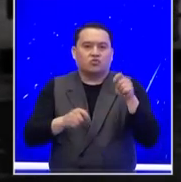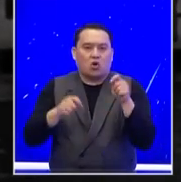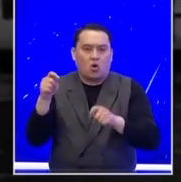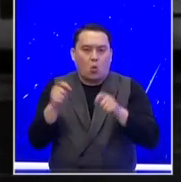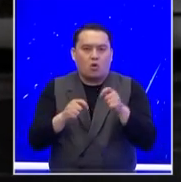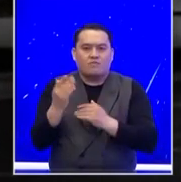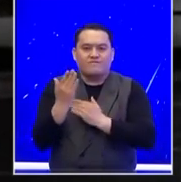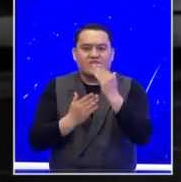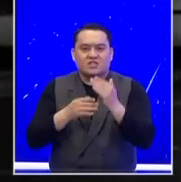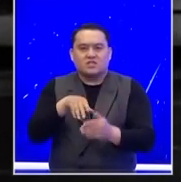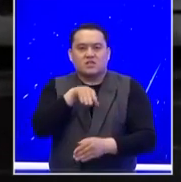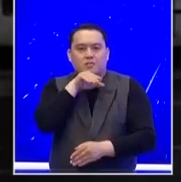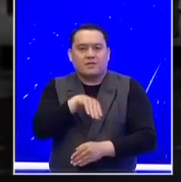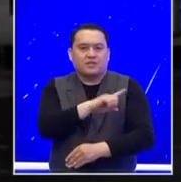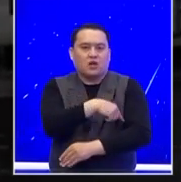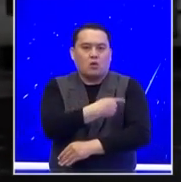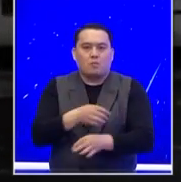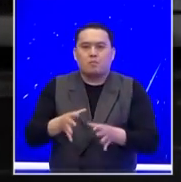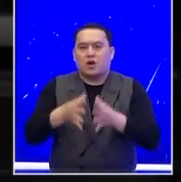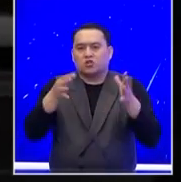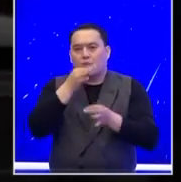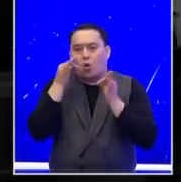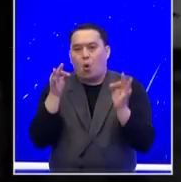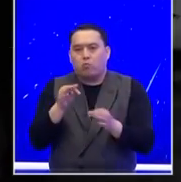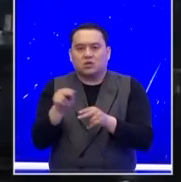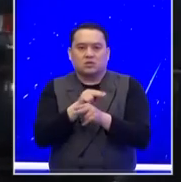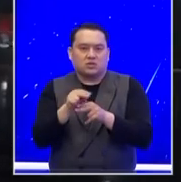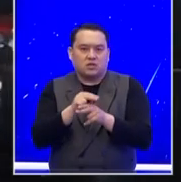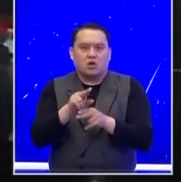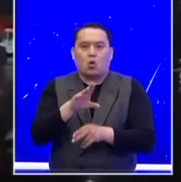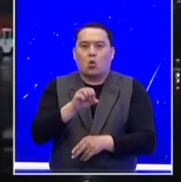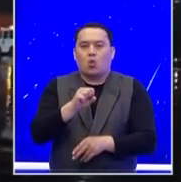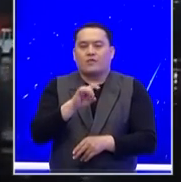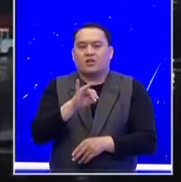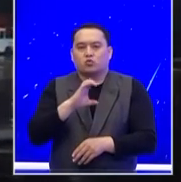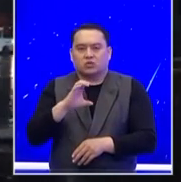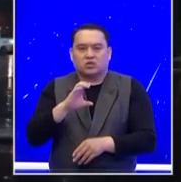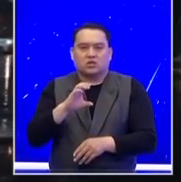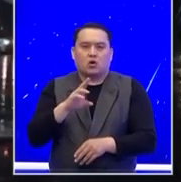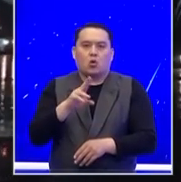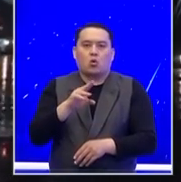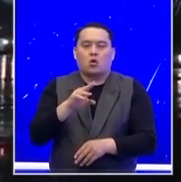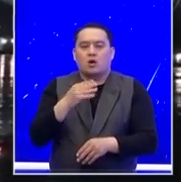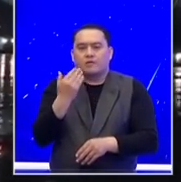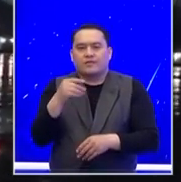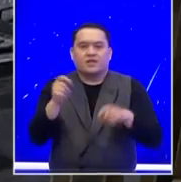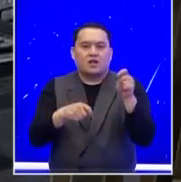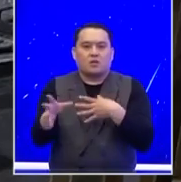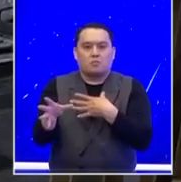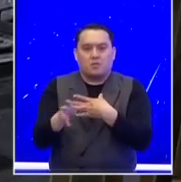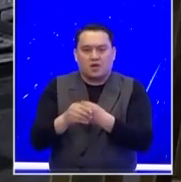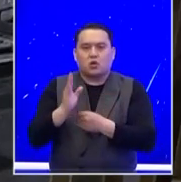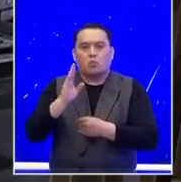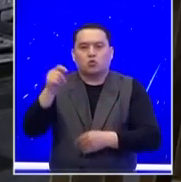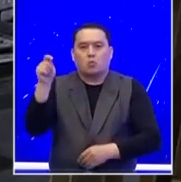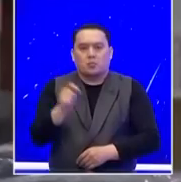вошли высококвалифицированные врачи с большим опытом в профилактике и лечении больных с COVID-19. Вместе с делегацией медиков